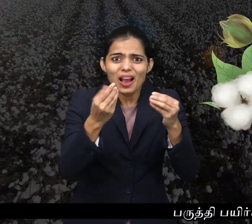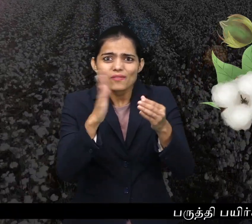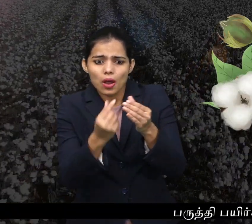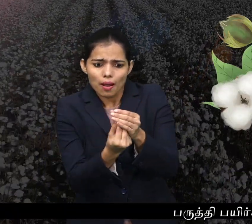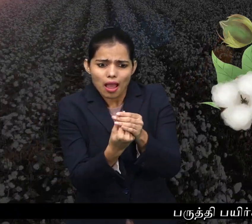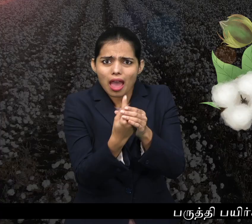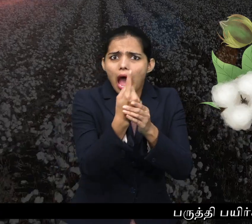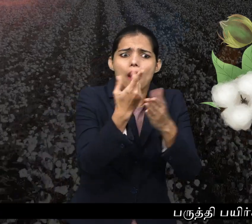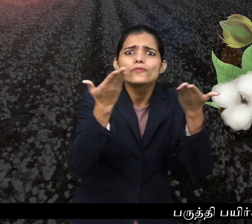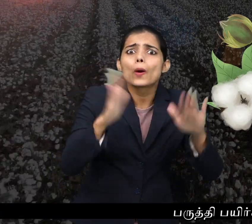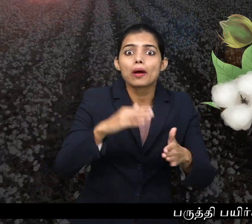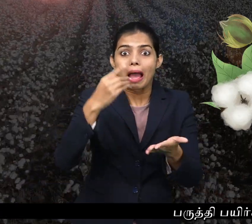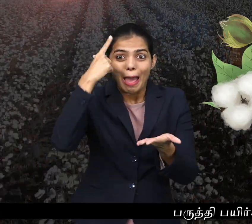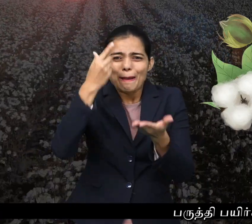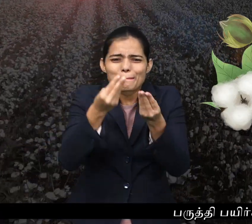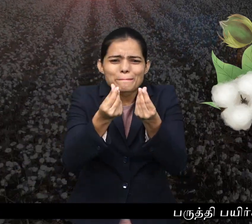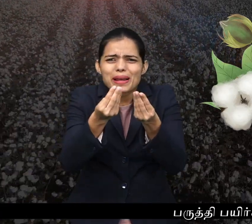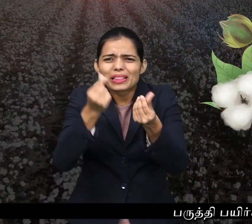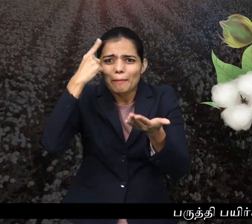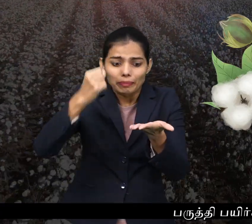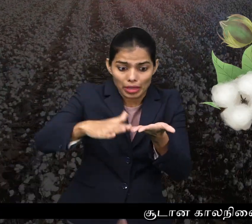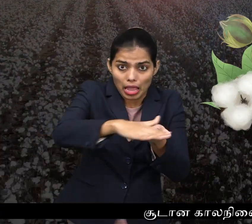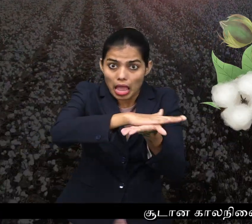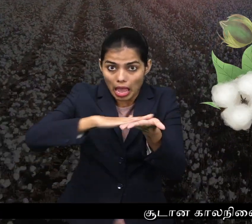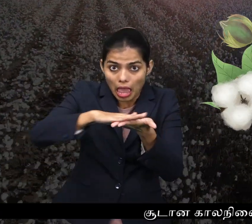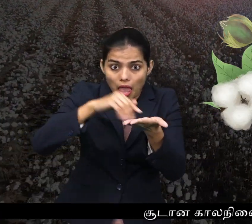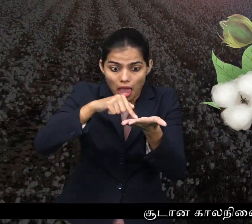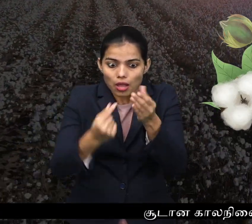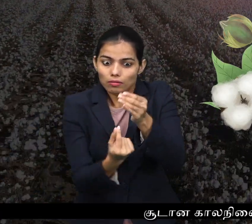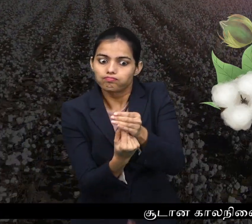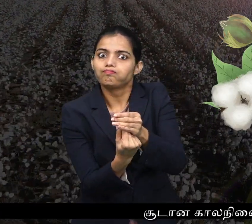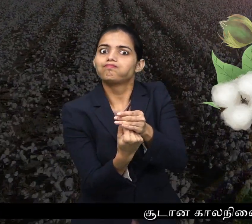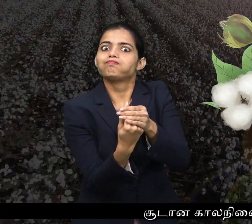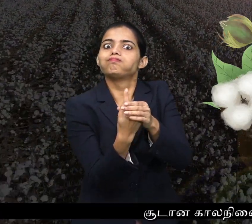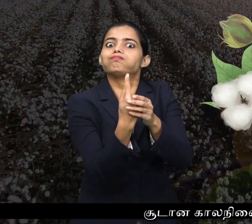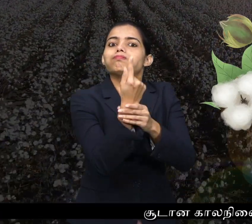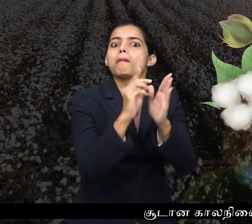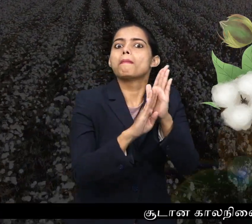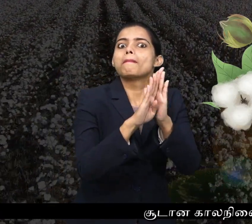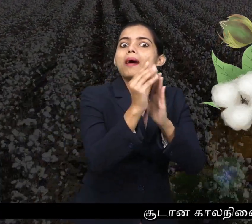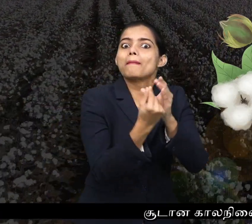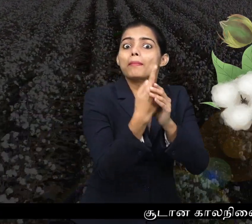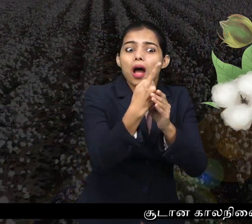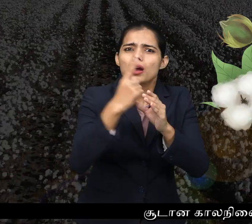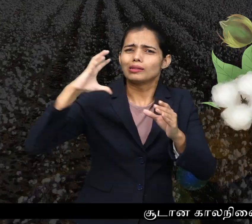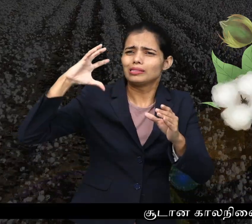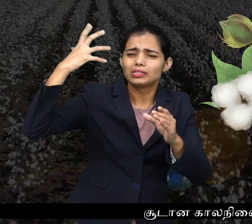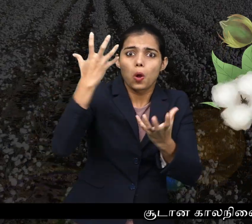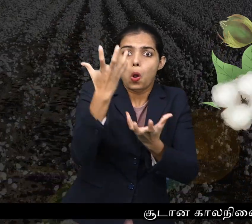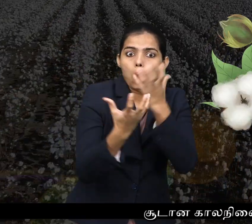பருத்தி பயிர்கள் கரிசல் மண் மற்றும் சூடான காலநிலையில் வளர்க்கப்படுகின்றன.